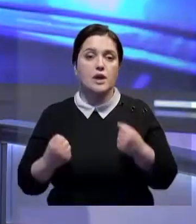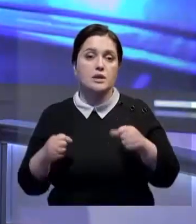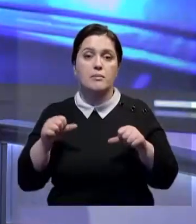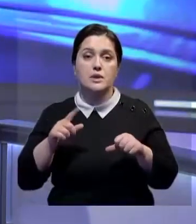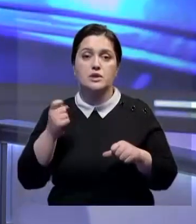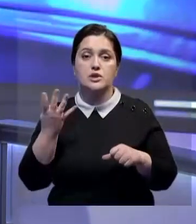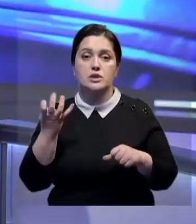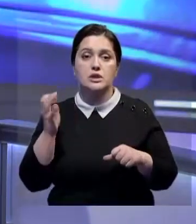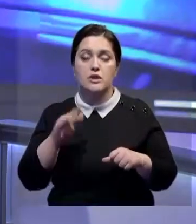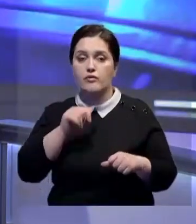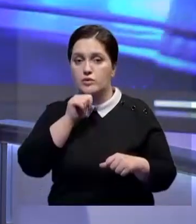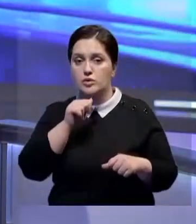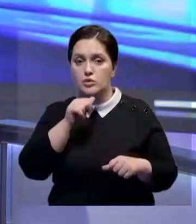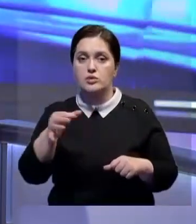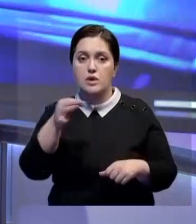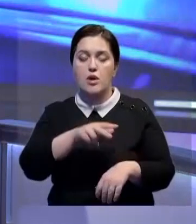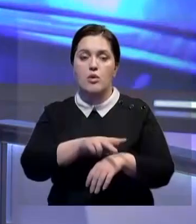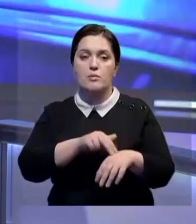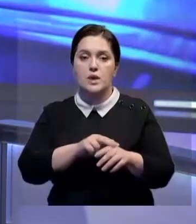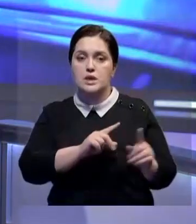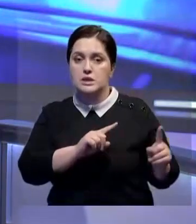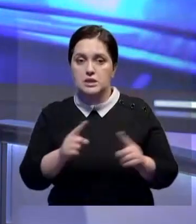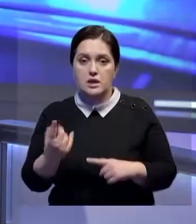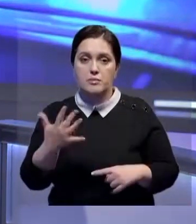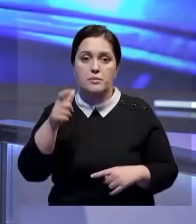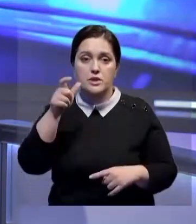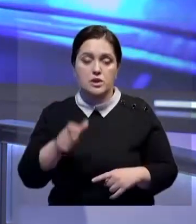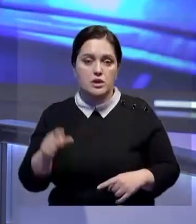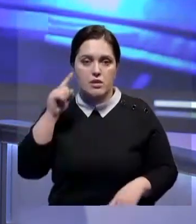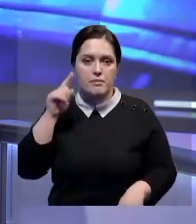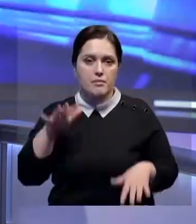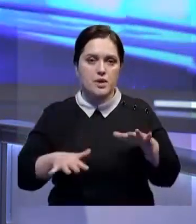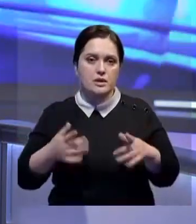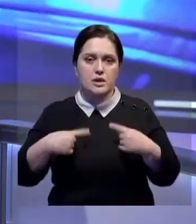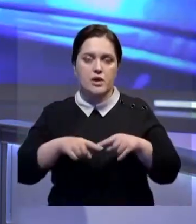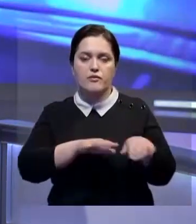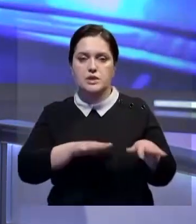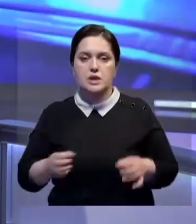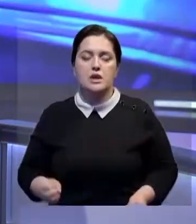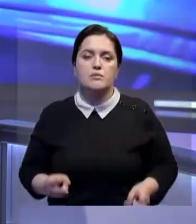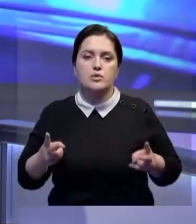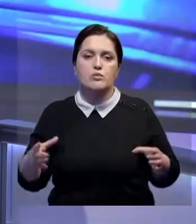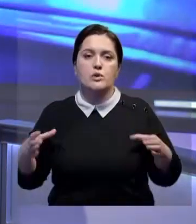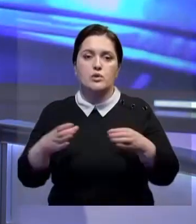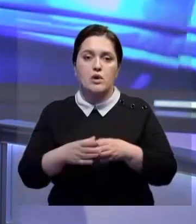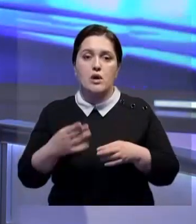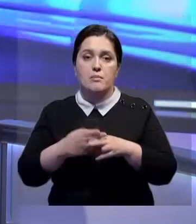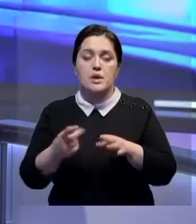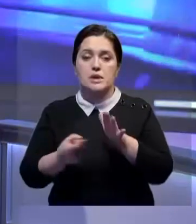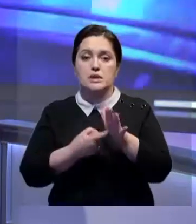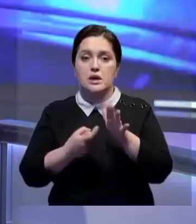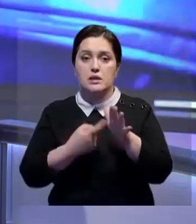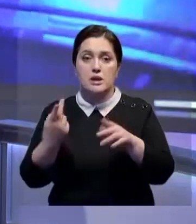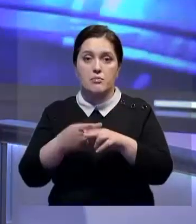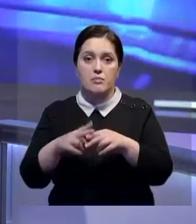Водительские права за 400 тысяч тенге. В Костанайской области полицейские задержали 5 человек. Их подозревают в организации преступной группы. По